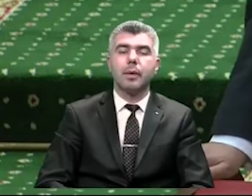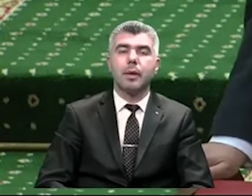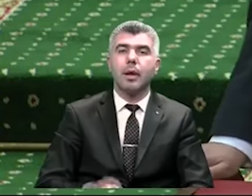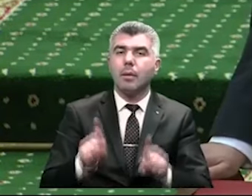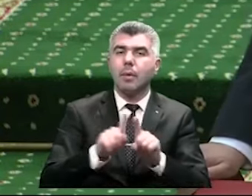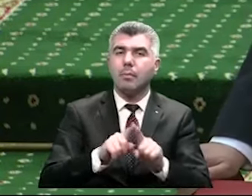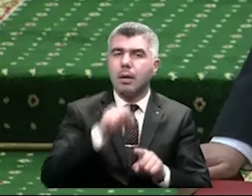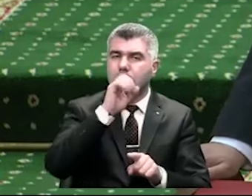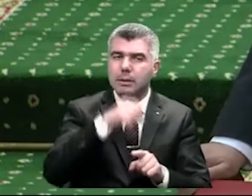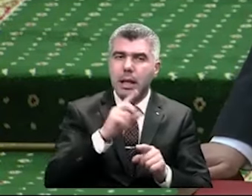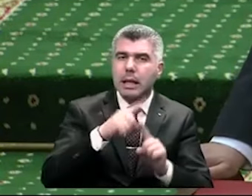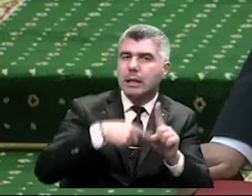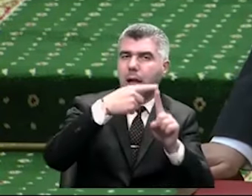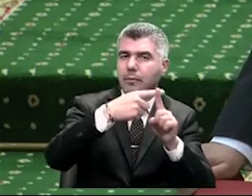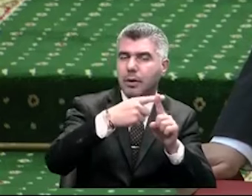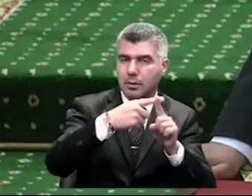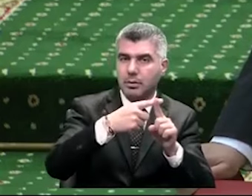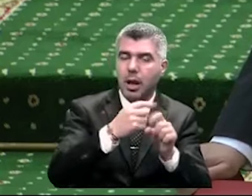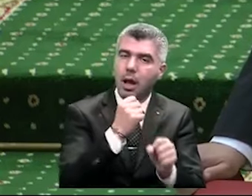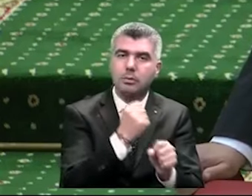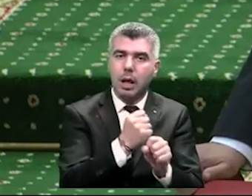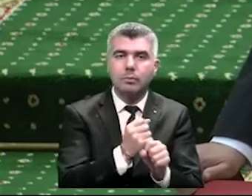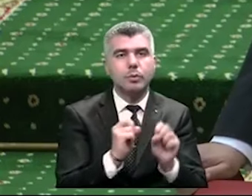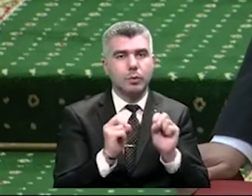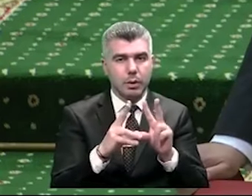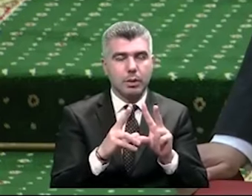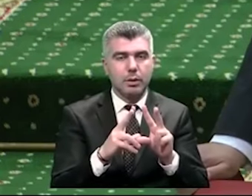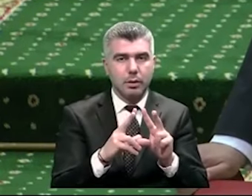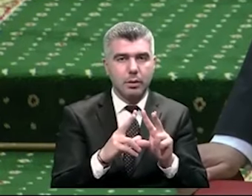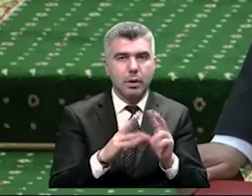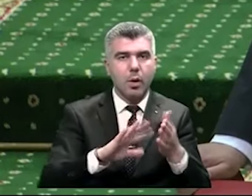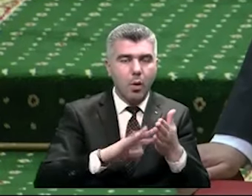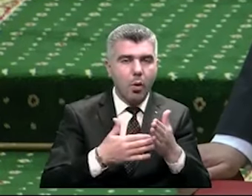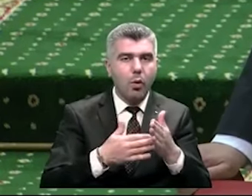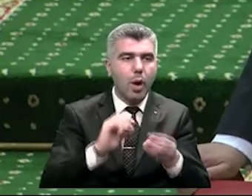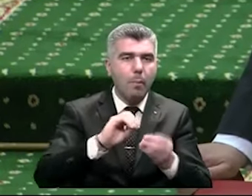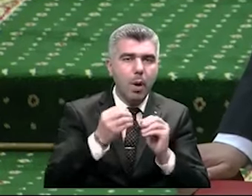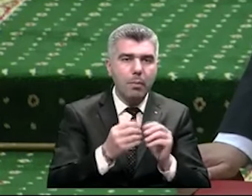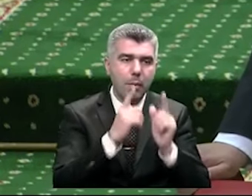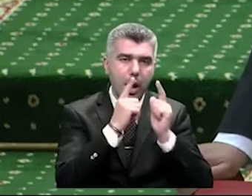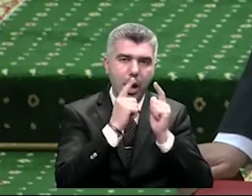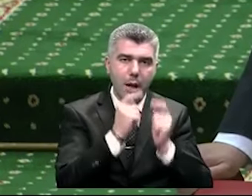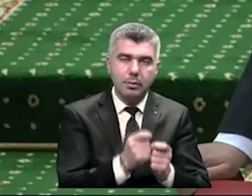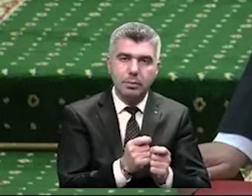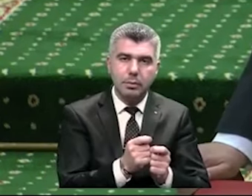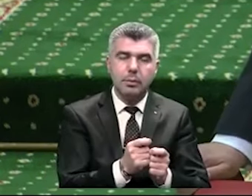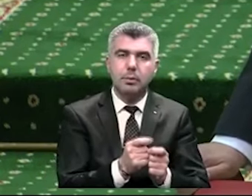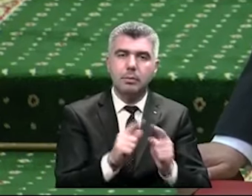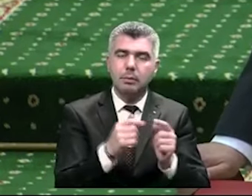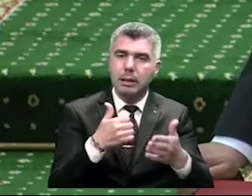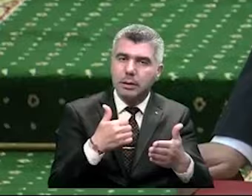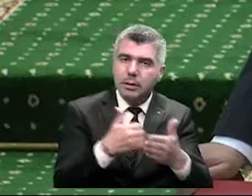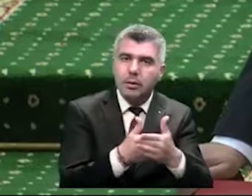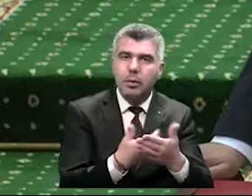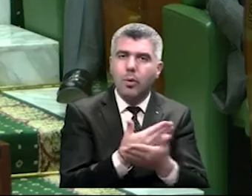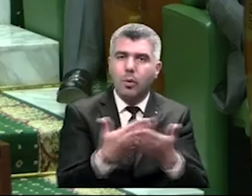ال سمحتي وه انه هذ العمل احنا ت نشتغل عليه انطلاقا من الاشكاليات المطروحه المرتبطه بحوادث السير